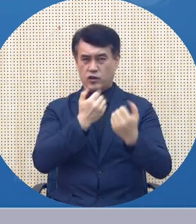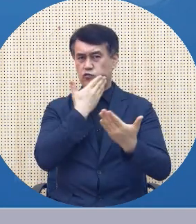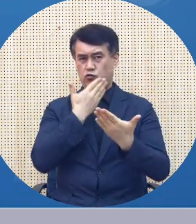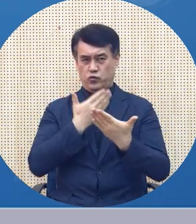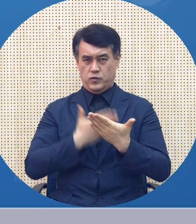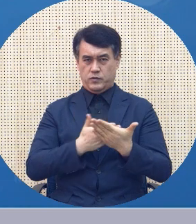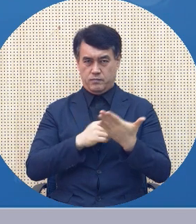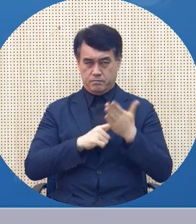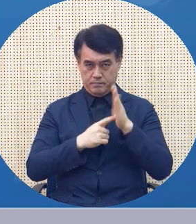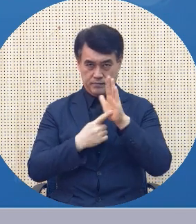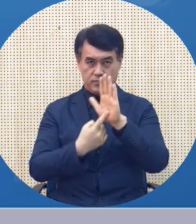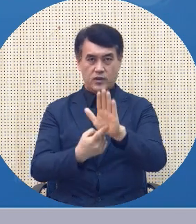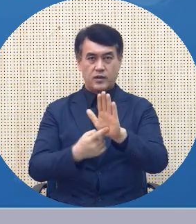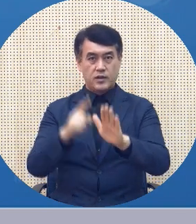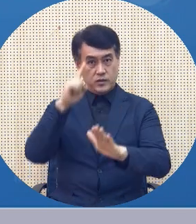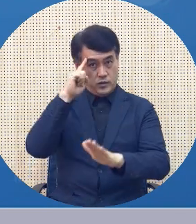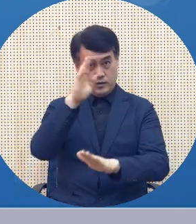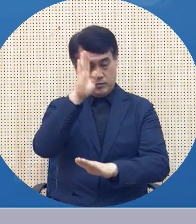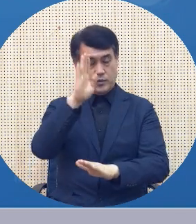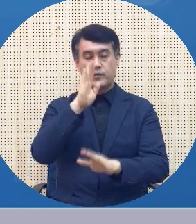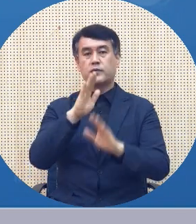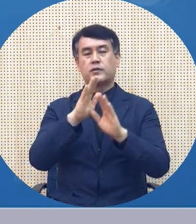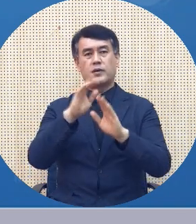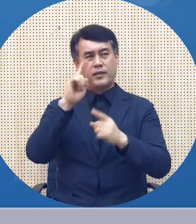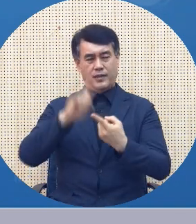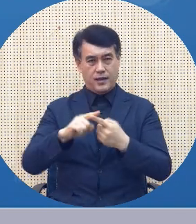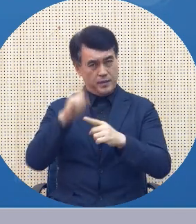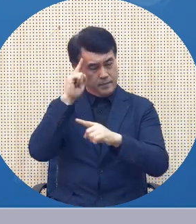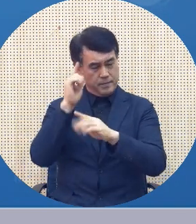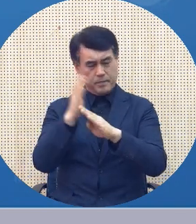환기하고 정신질환에 대한 편견을 해소하기 위해서